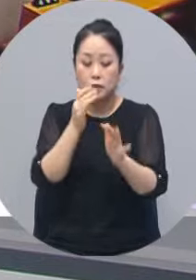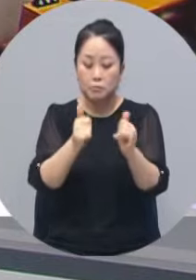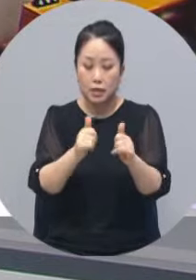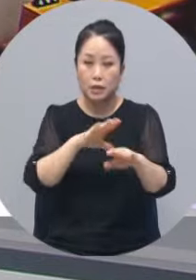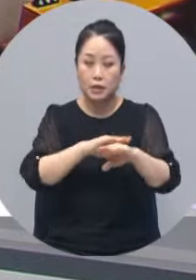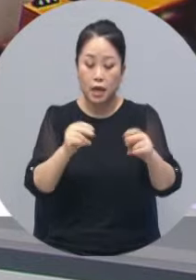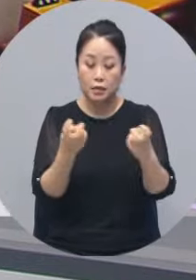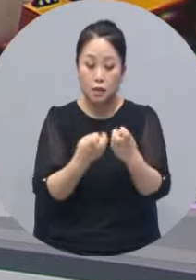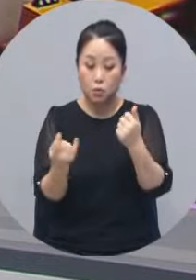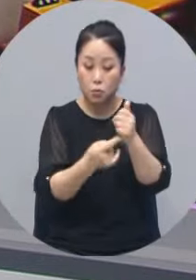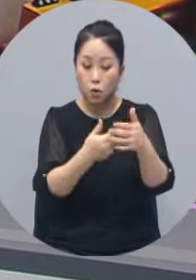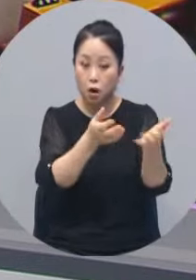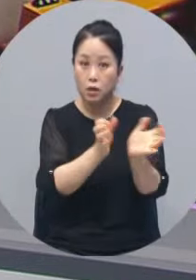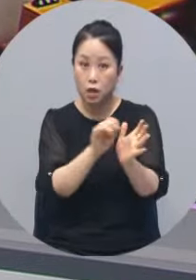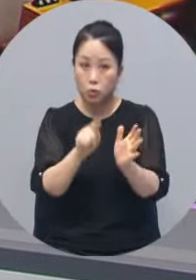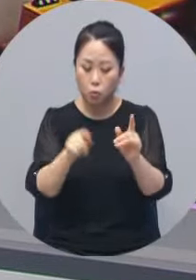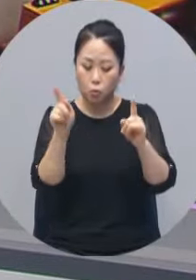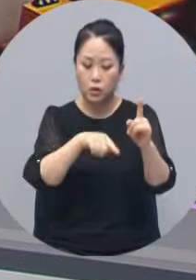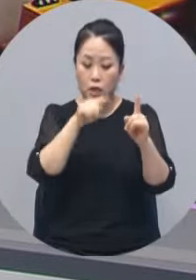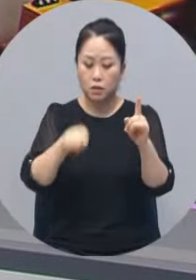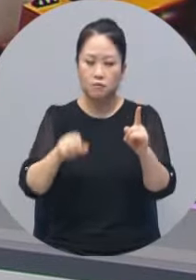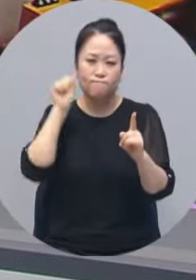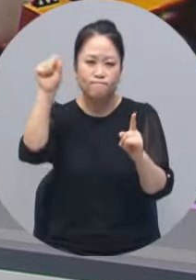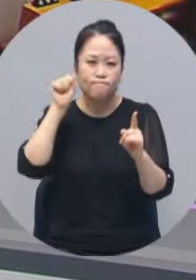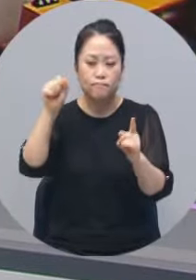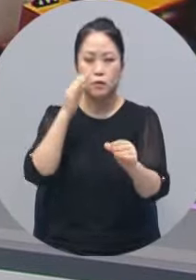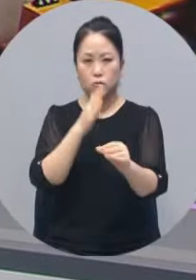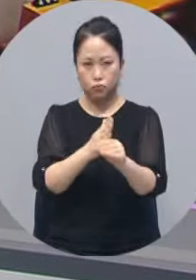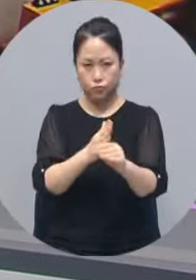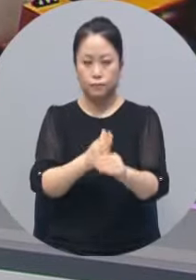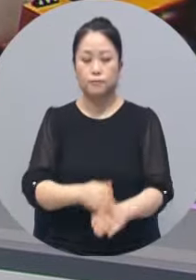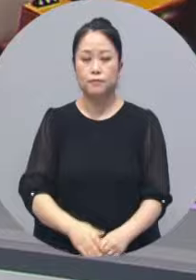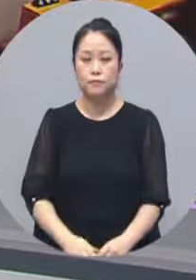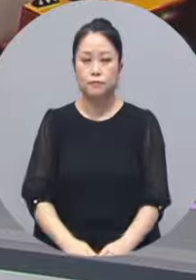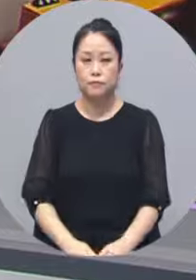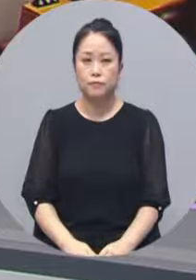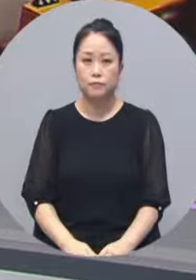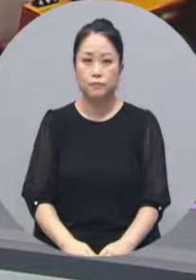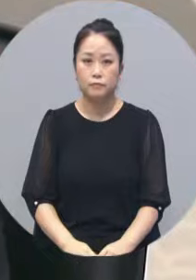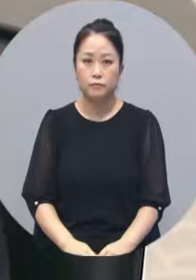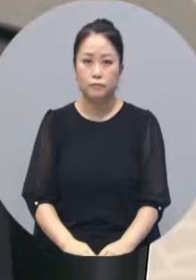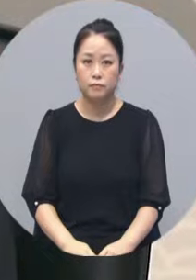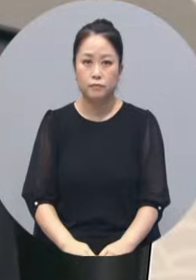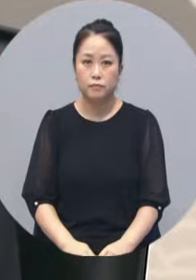1인 시위를 벌였습니다. 이 소식은 정은주 기자가 전하겠습니다.